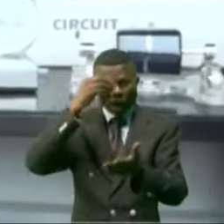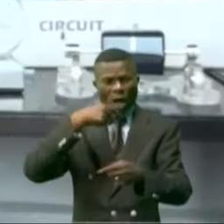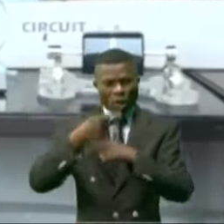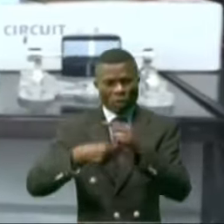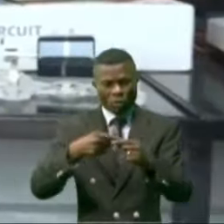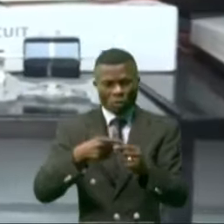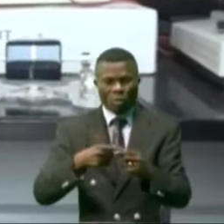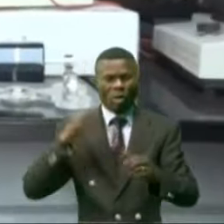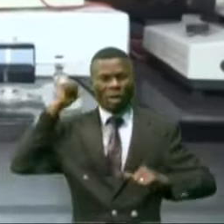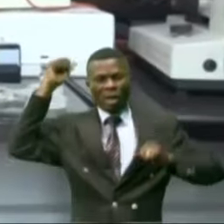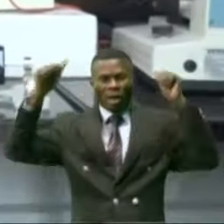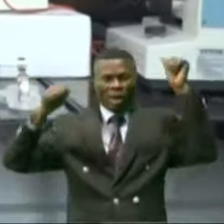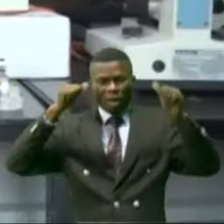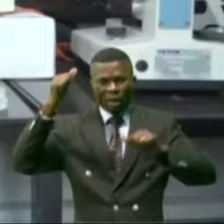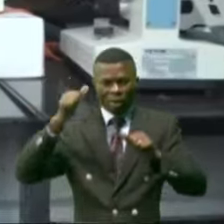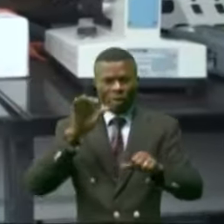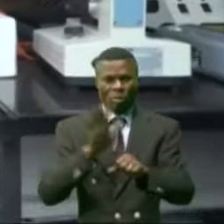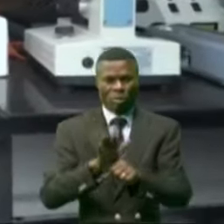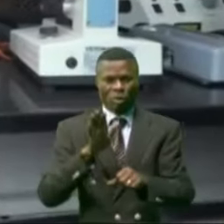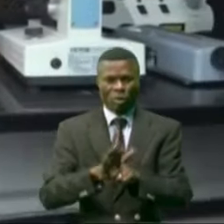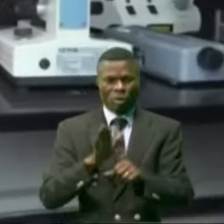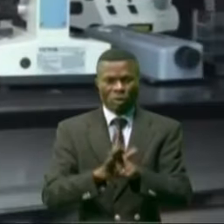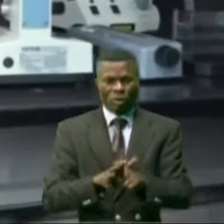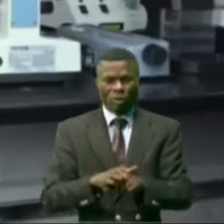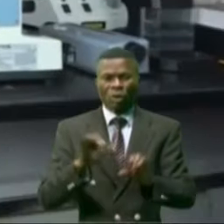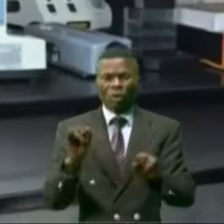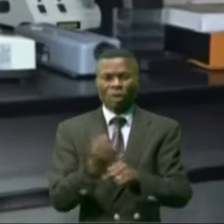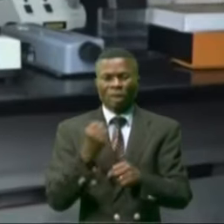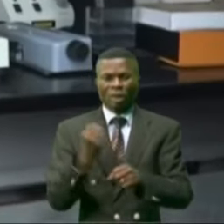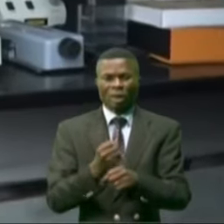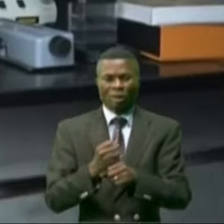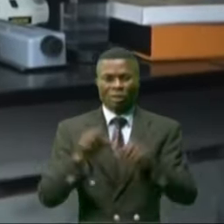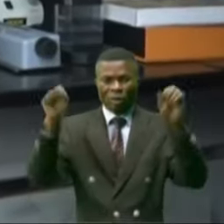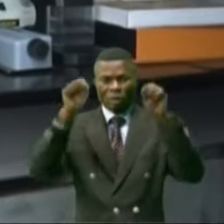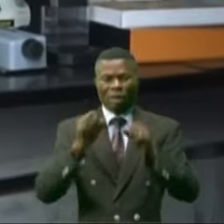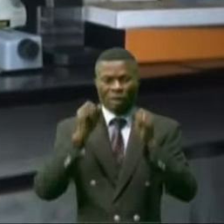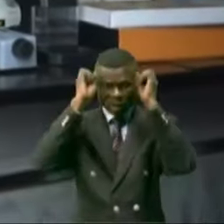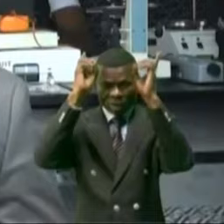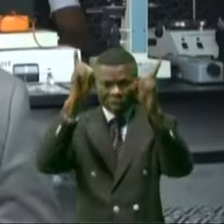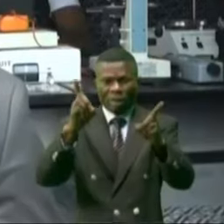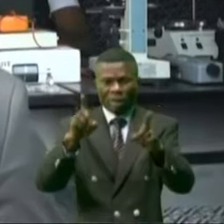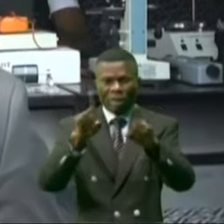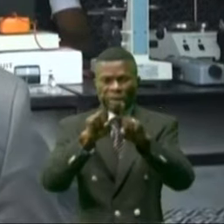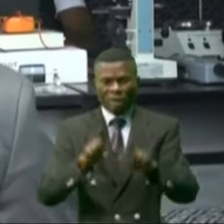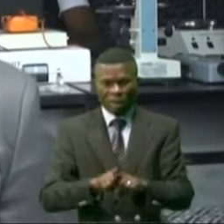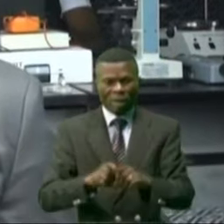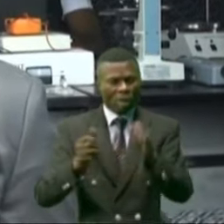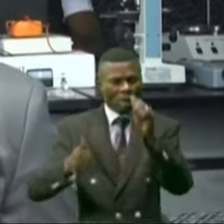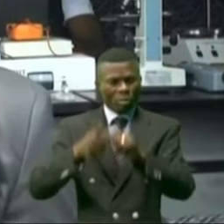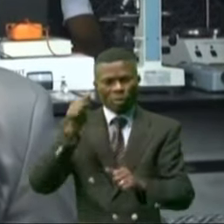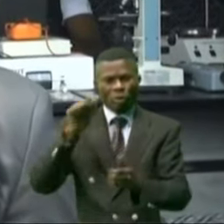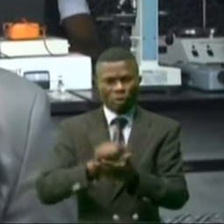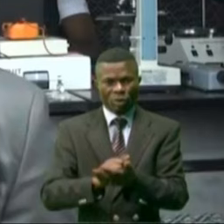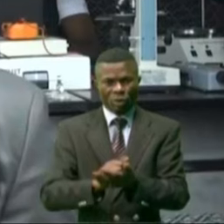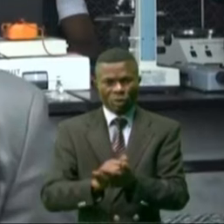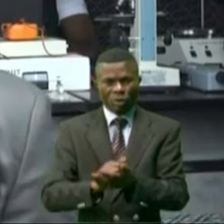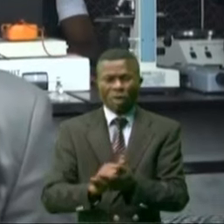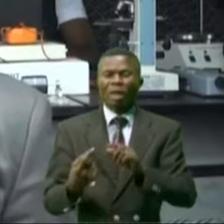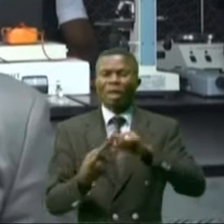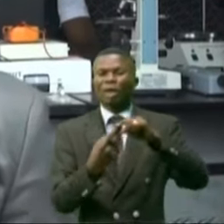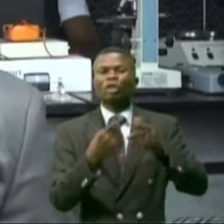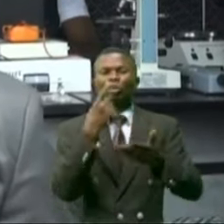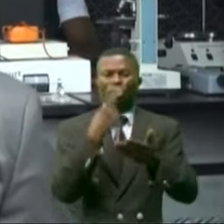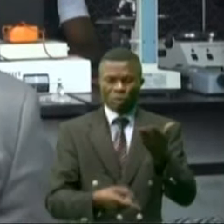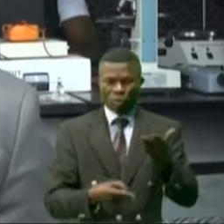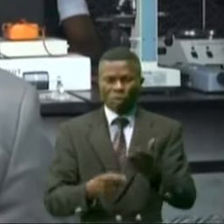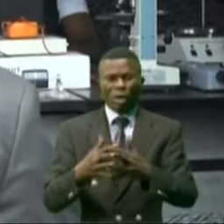à pratiquer les différentes manipulations prévues dans les systèmes éducatifs et bien au-delà. Alors la particularité avec